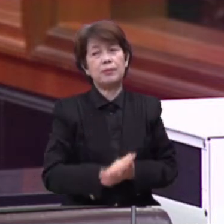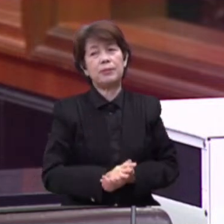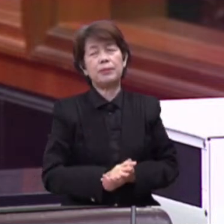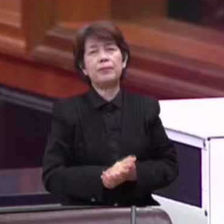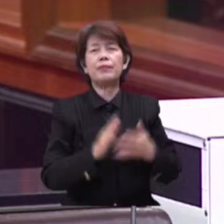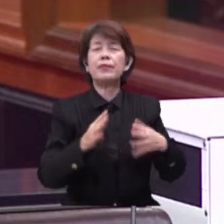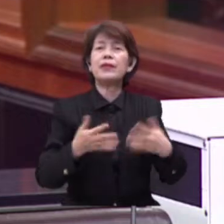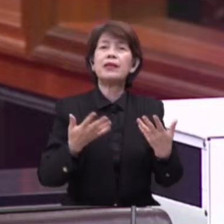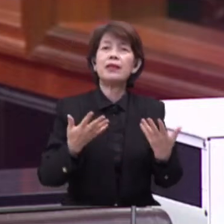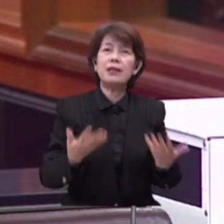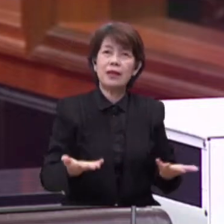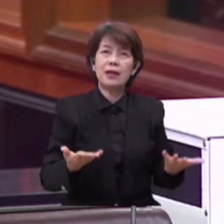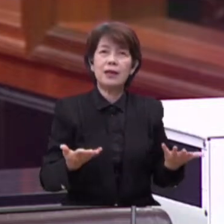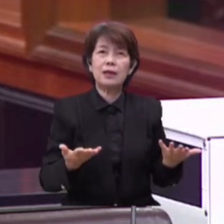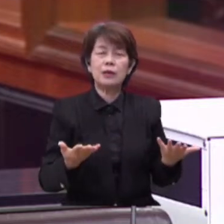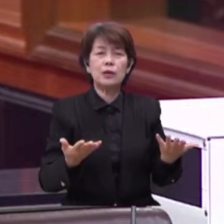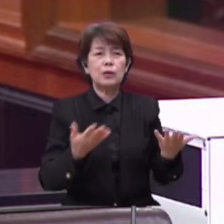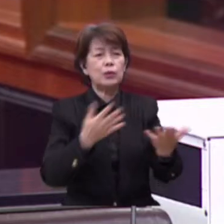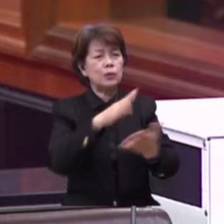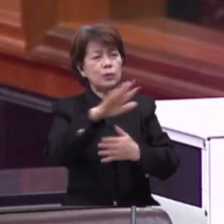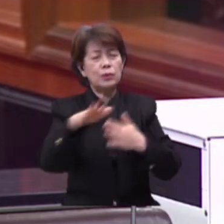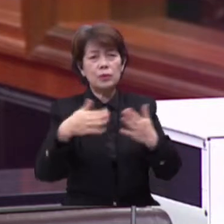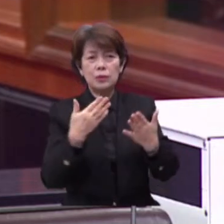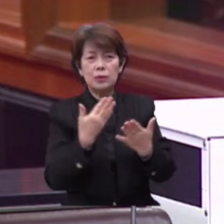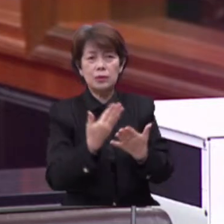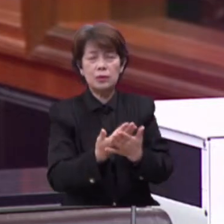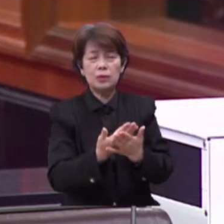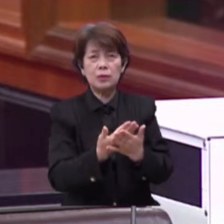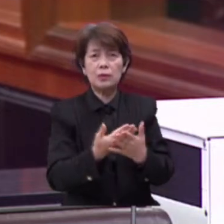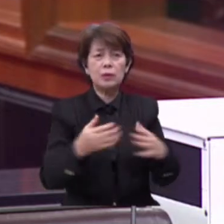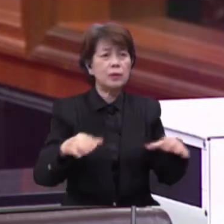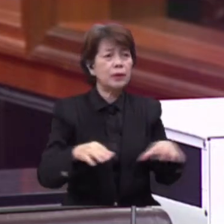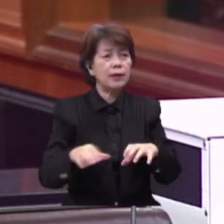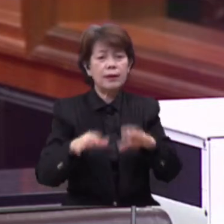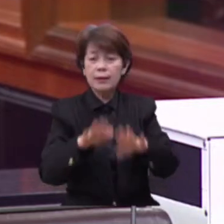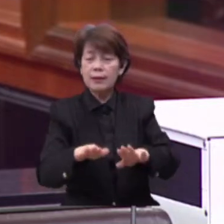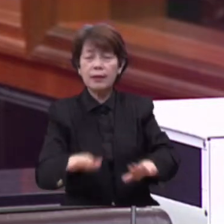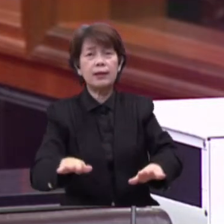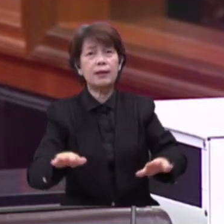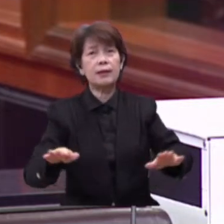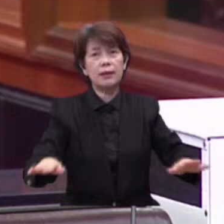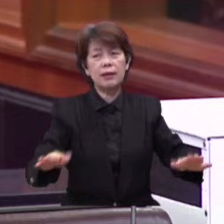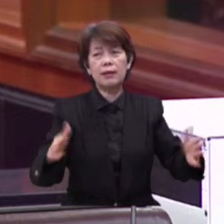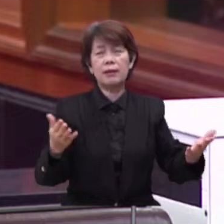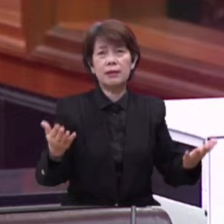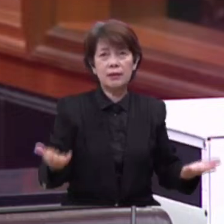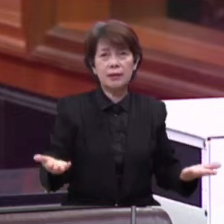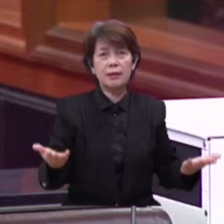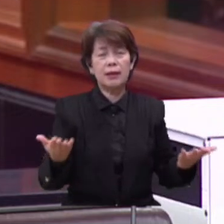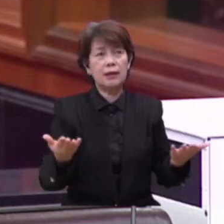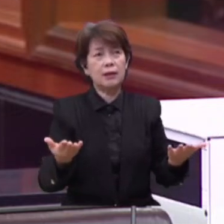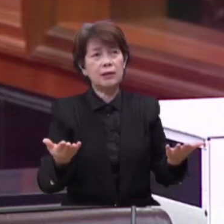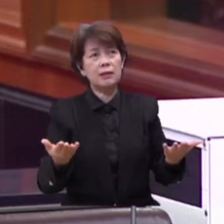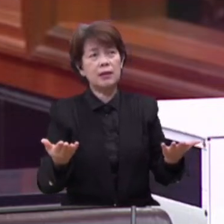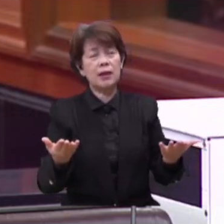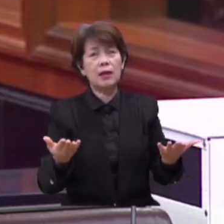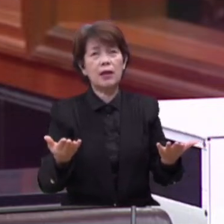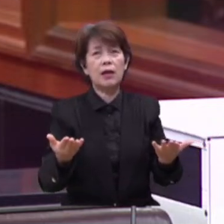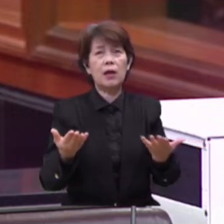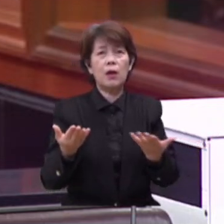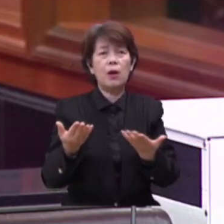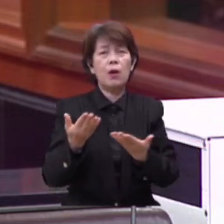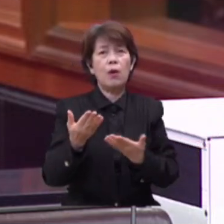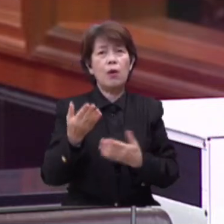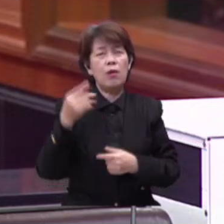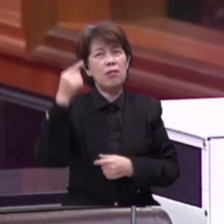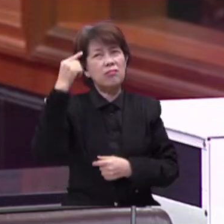perubahan ini boleh berlaku Sedangkan anak-anak ini dia adalah anak-anak dan juga orang yang berpenyakit